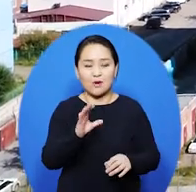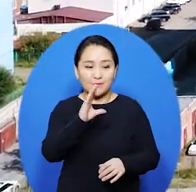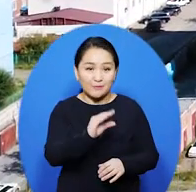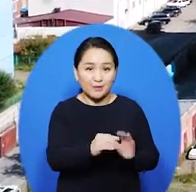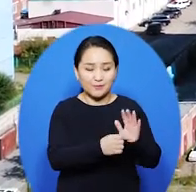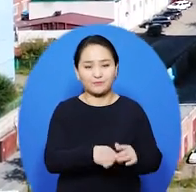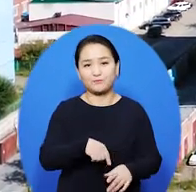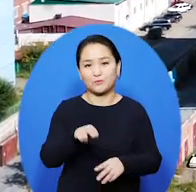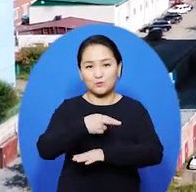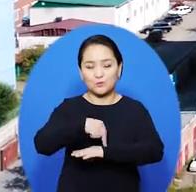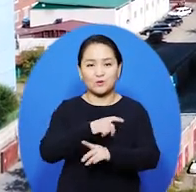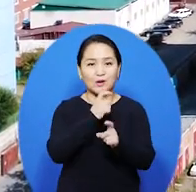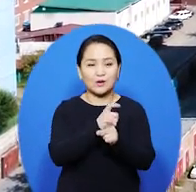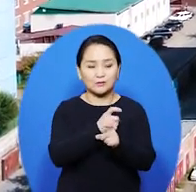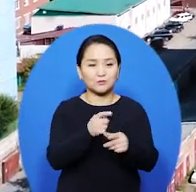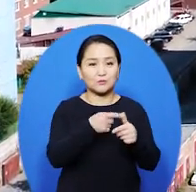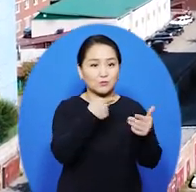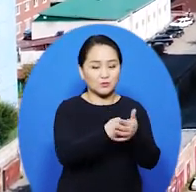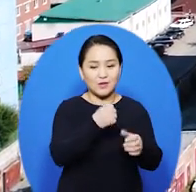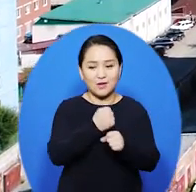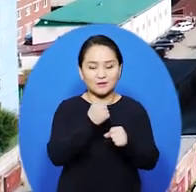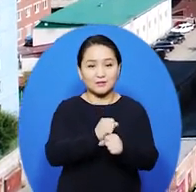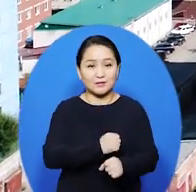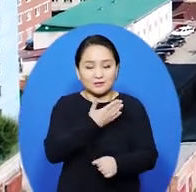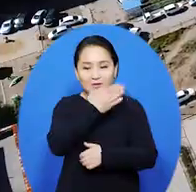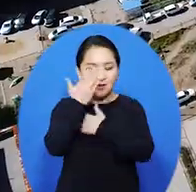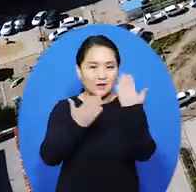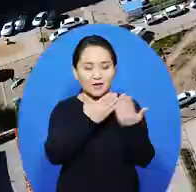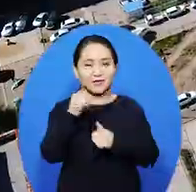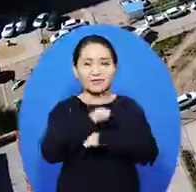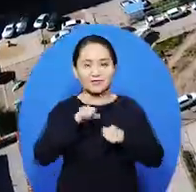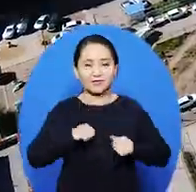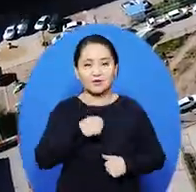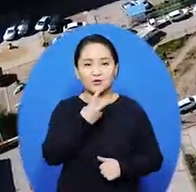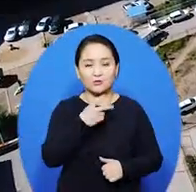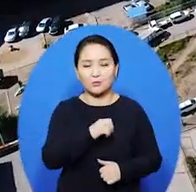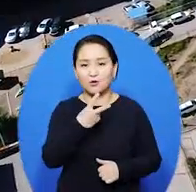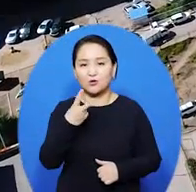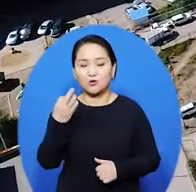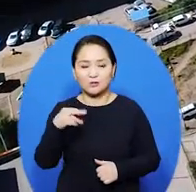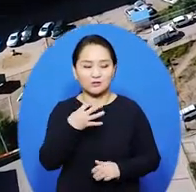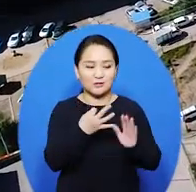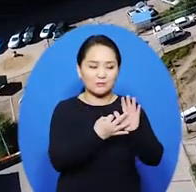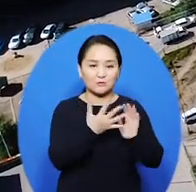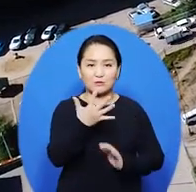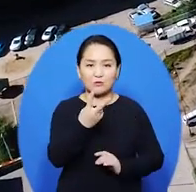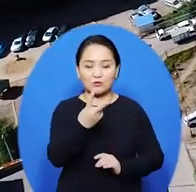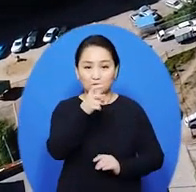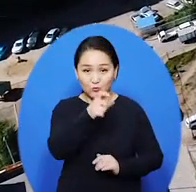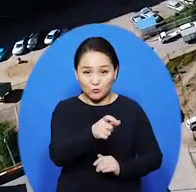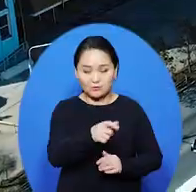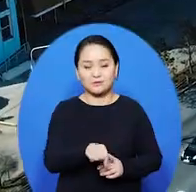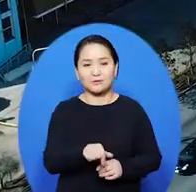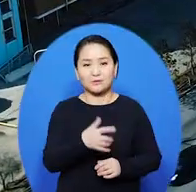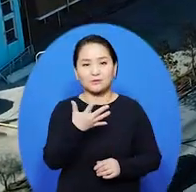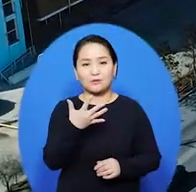байна. Дүүргийн хөдөлмөр халамж үйлчилгээний хилтэс бүртгэлтэй ажил идэвхтэй хайж байгаа ажилгүй иргэлийн тоо 2022 оны байдлаар 852